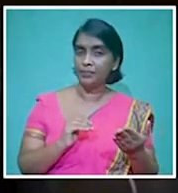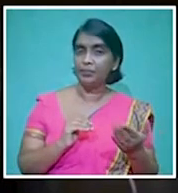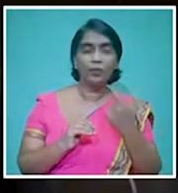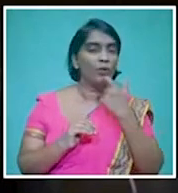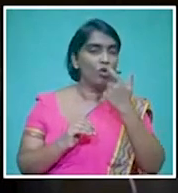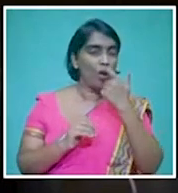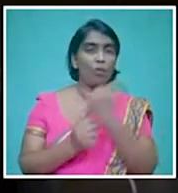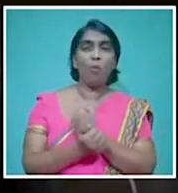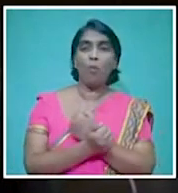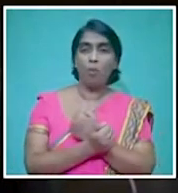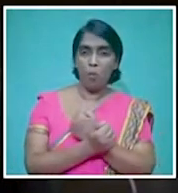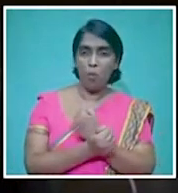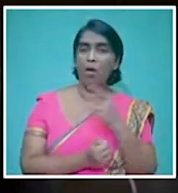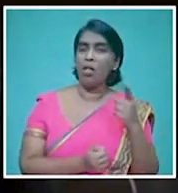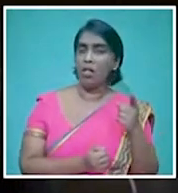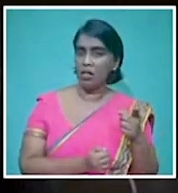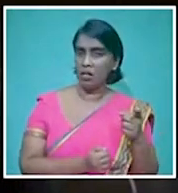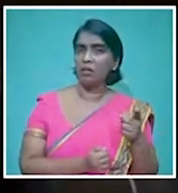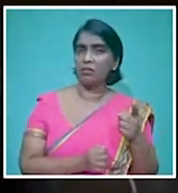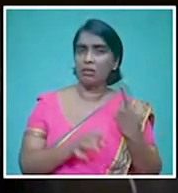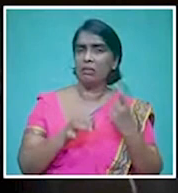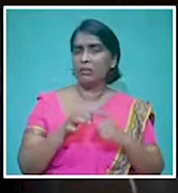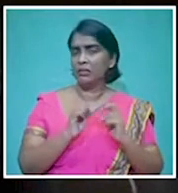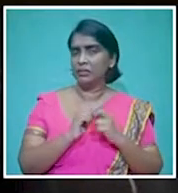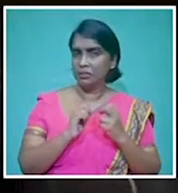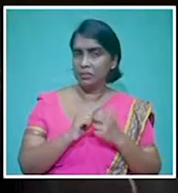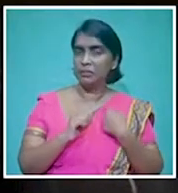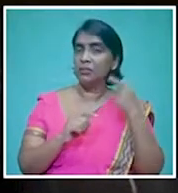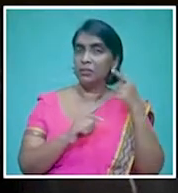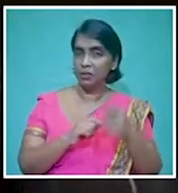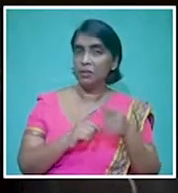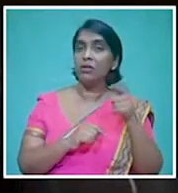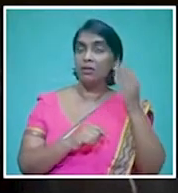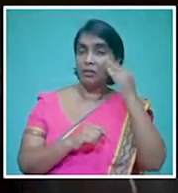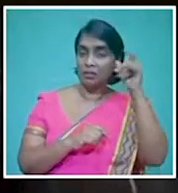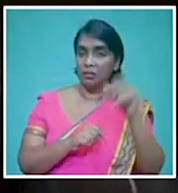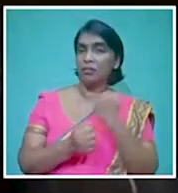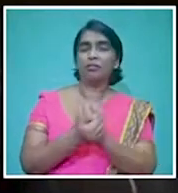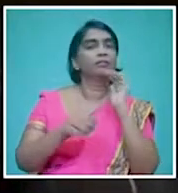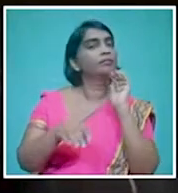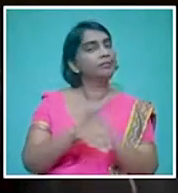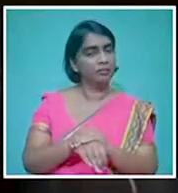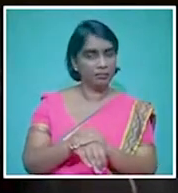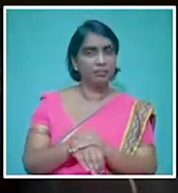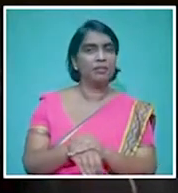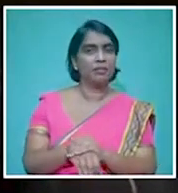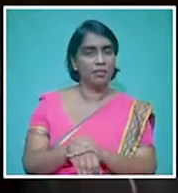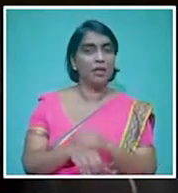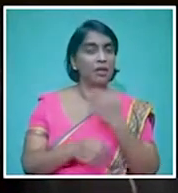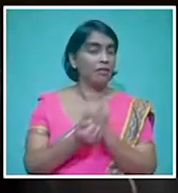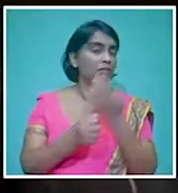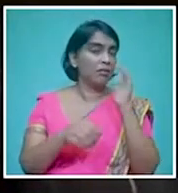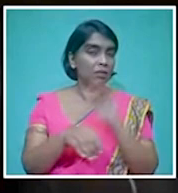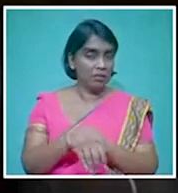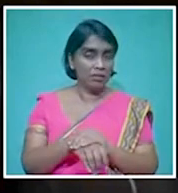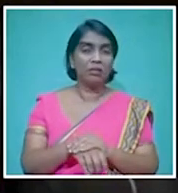කොල්ලුපිටිය පොලිසියට යම් කිසි ප්‍රශ්නයක් පිළිබඳව යන ගමන් ඇයව අත්අඩංගුවට ගන්නවා. ඒ